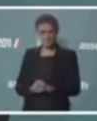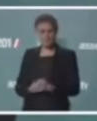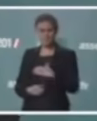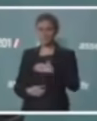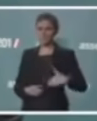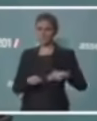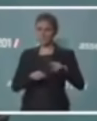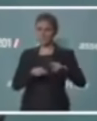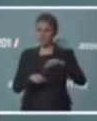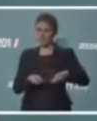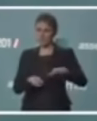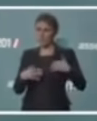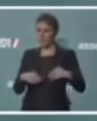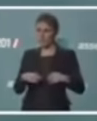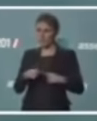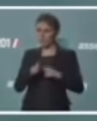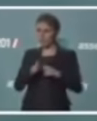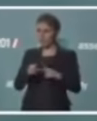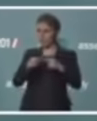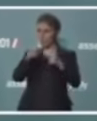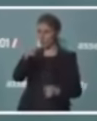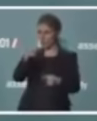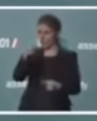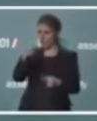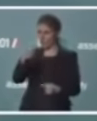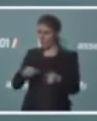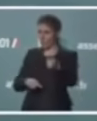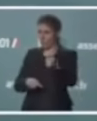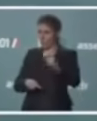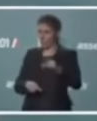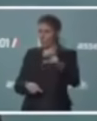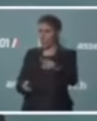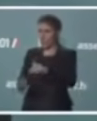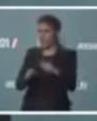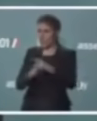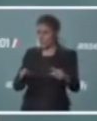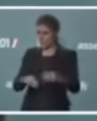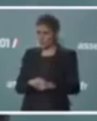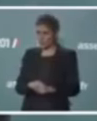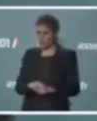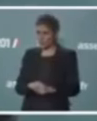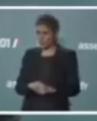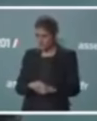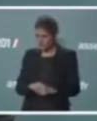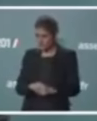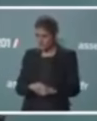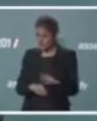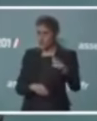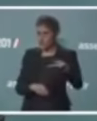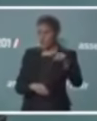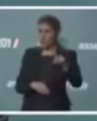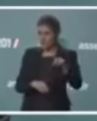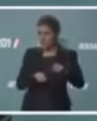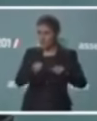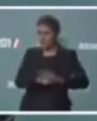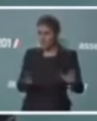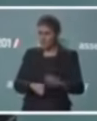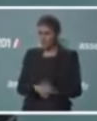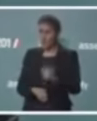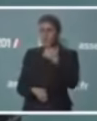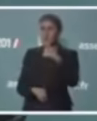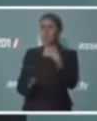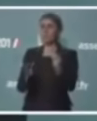endetté à hauteur de 1 200 000 euros pour 320 habitants. Je ne sais pas si vous réalisez, mais c'est 3 750 euros par